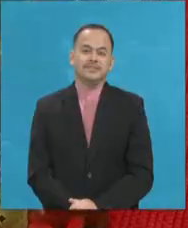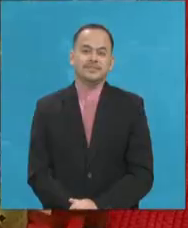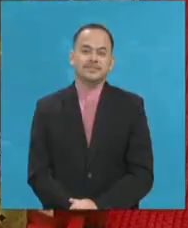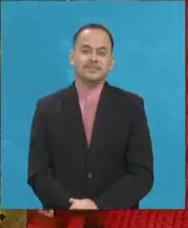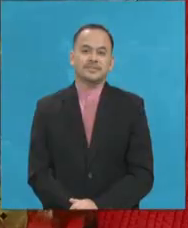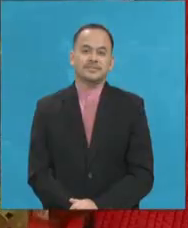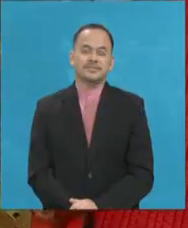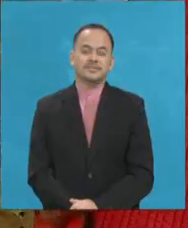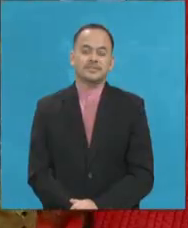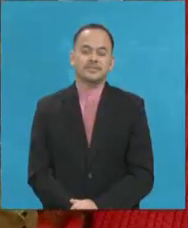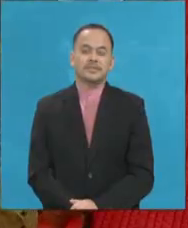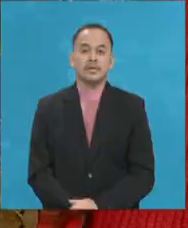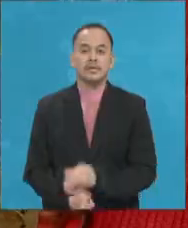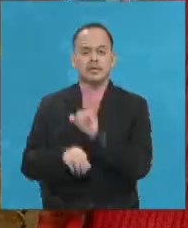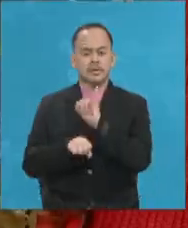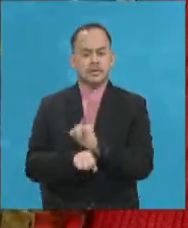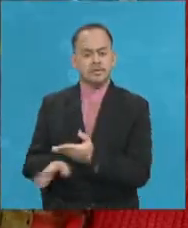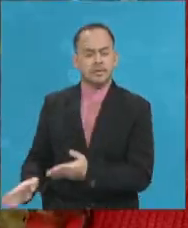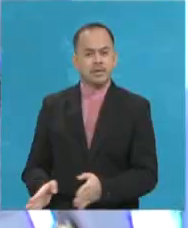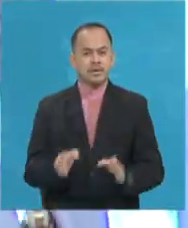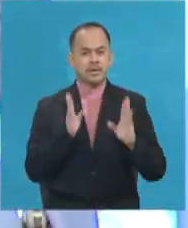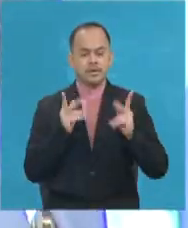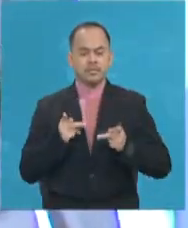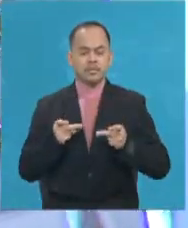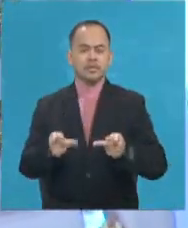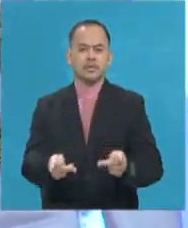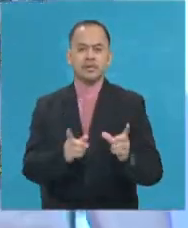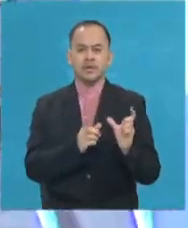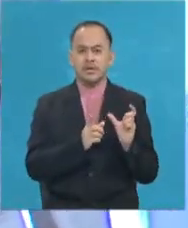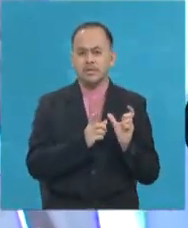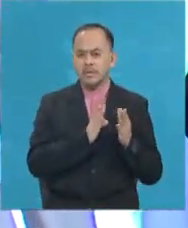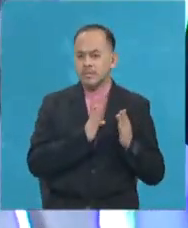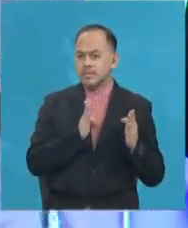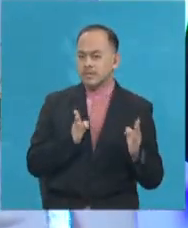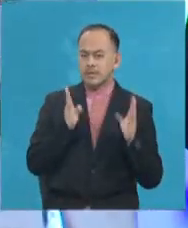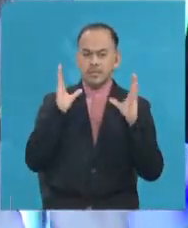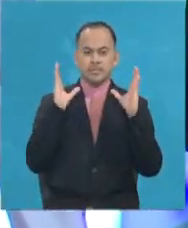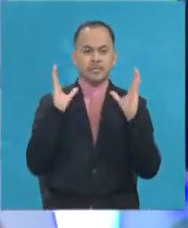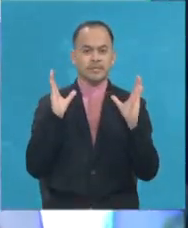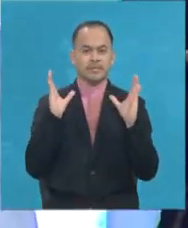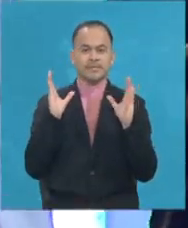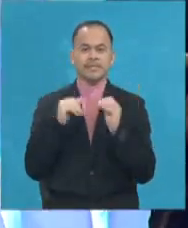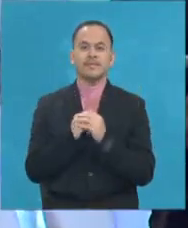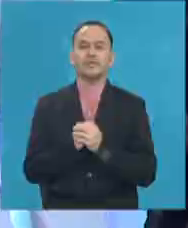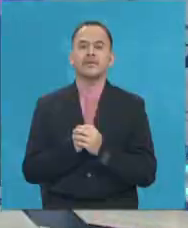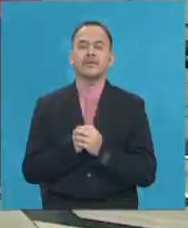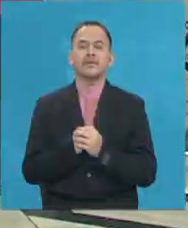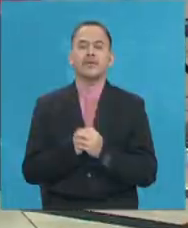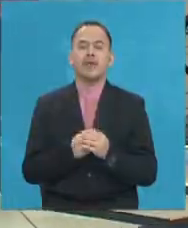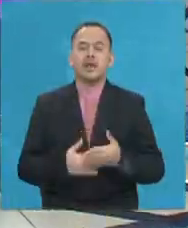Hai istiadat Menghadap dan menguraikan bintang-bintang kebesaran negara Brunei Darussalam ini